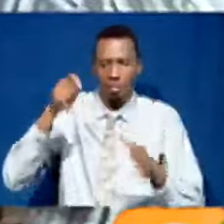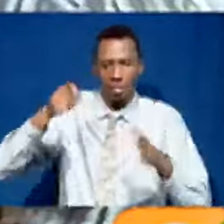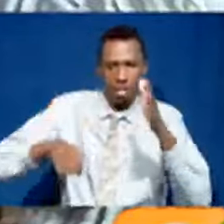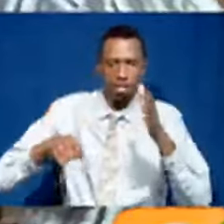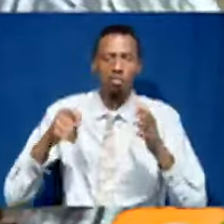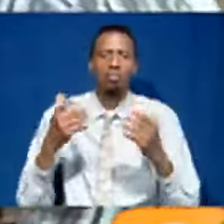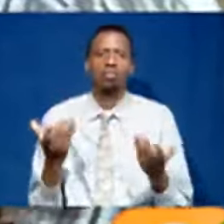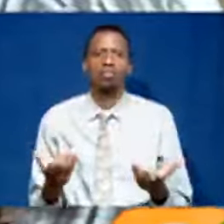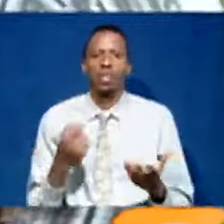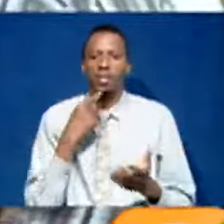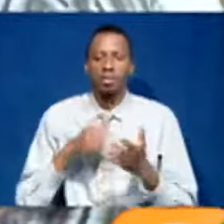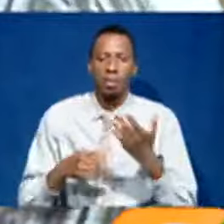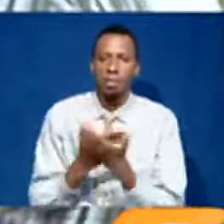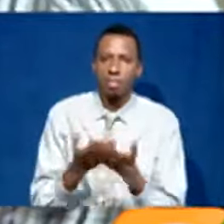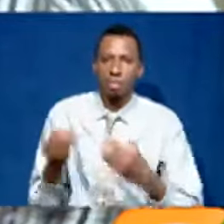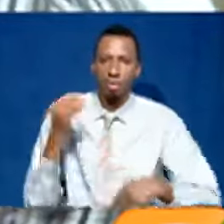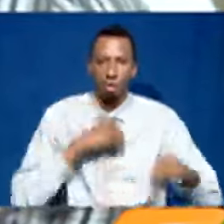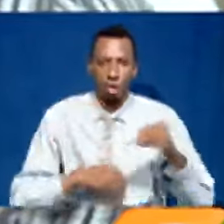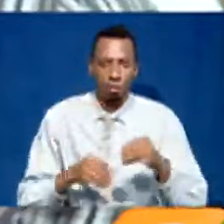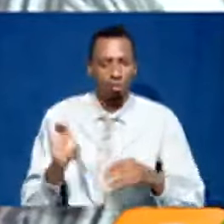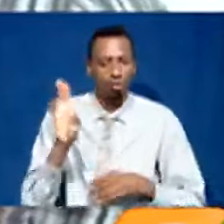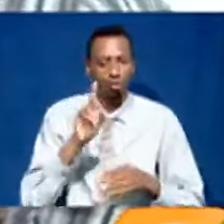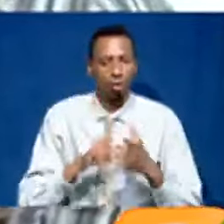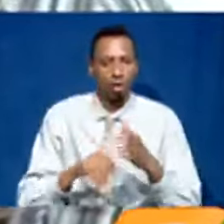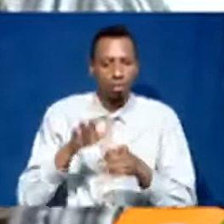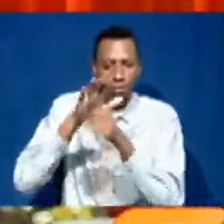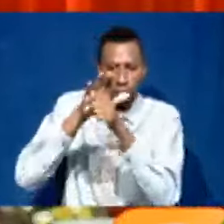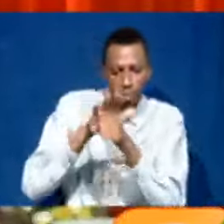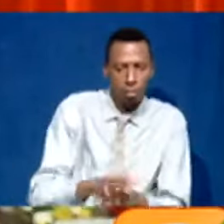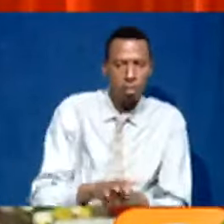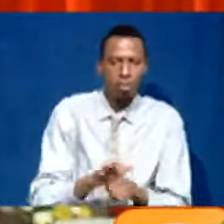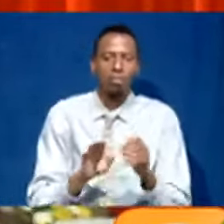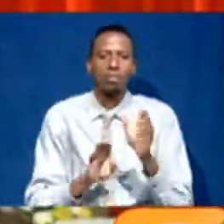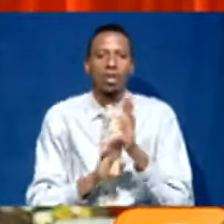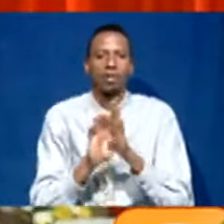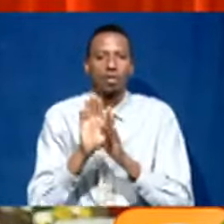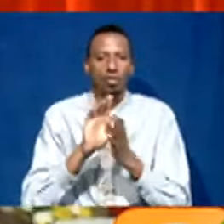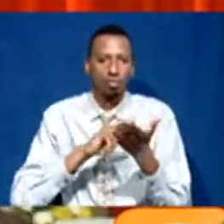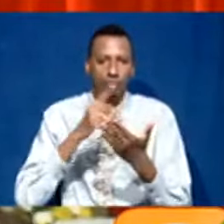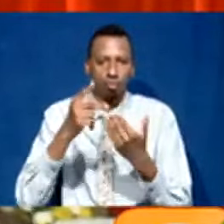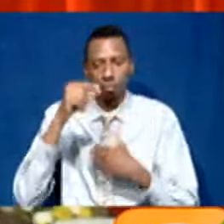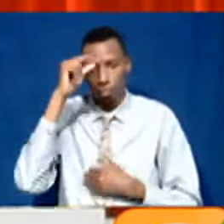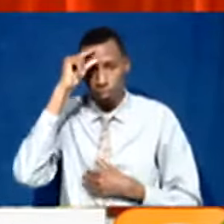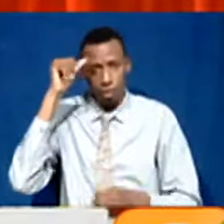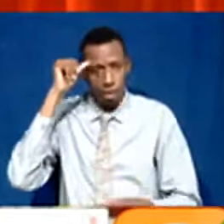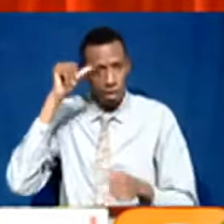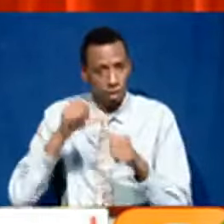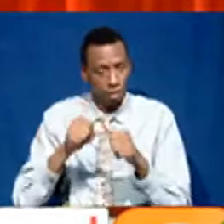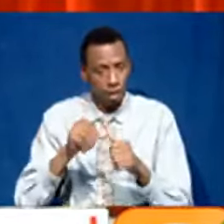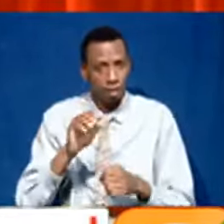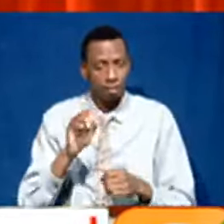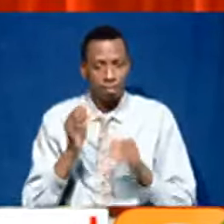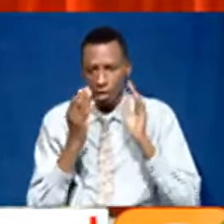kuwa wafisadi na wanaotumika kuhujumu agenda ya serikali. Remember Bishop Muge.